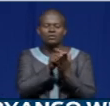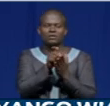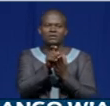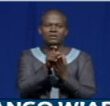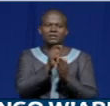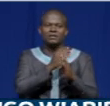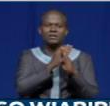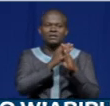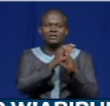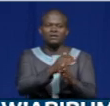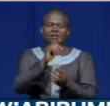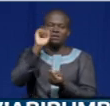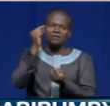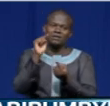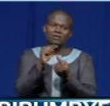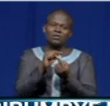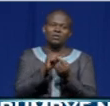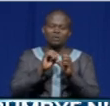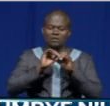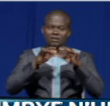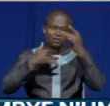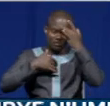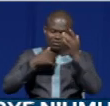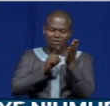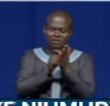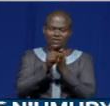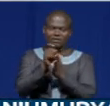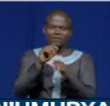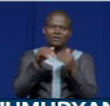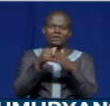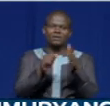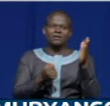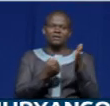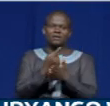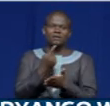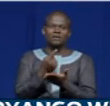irwanya cyangwa igabanya gukomeza gukwirakwiza indwara ya virus bigatuma rero